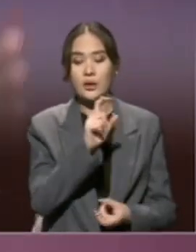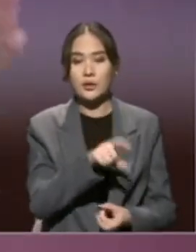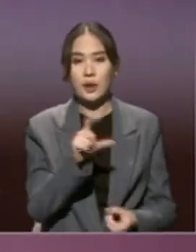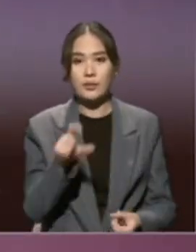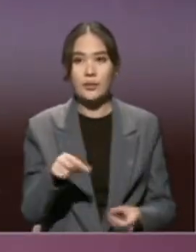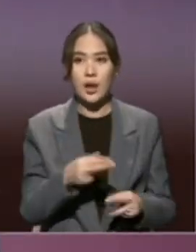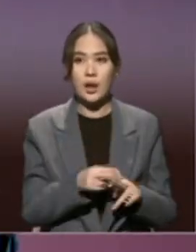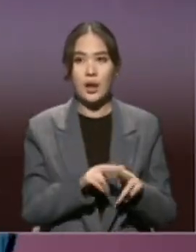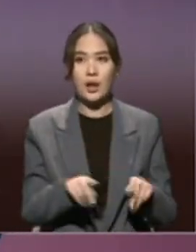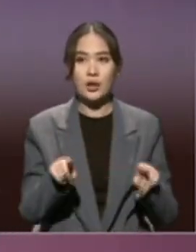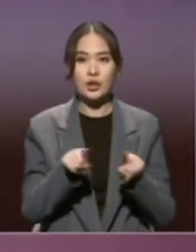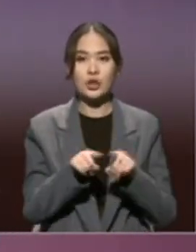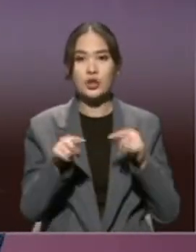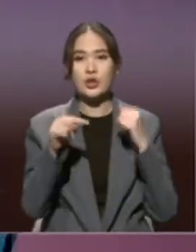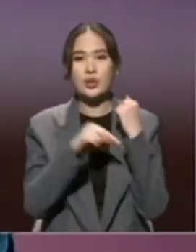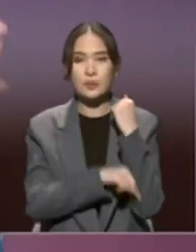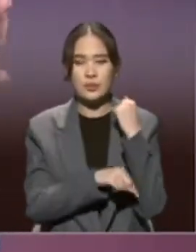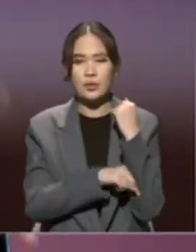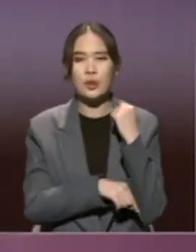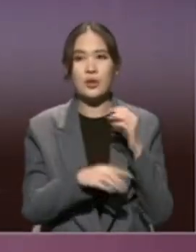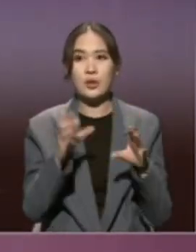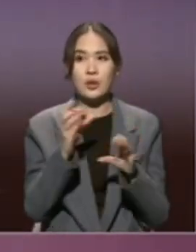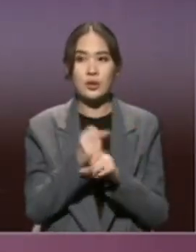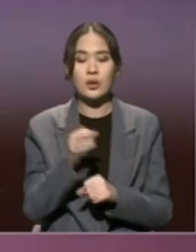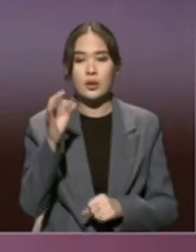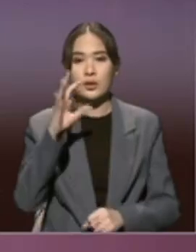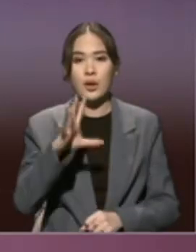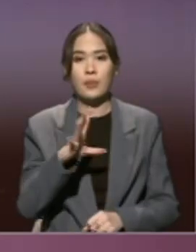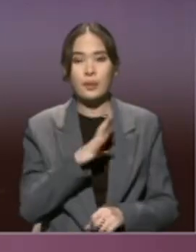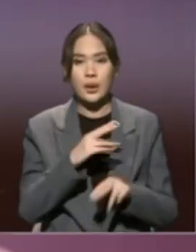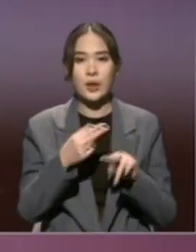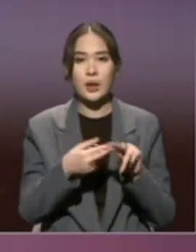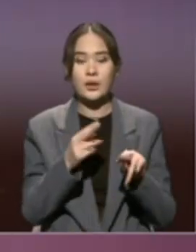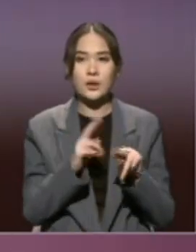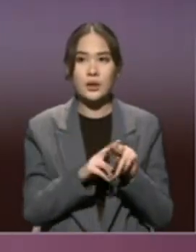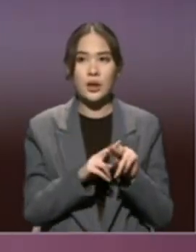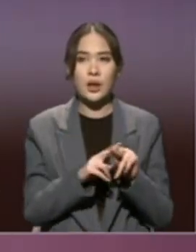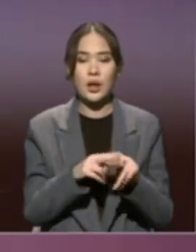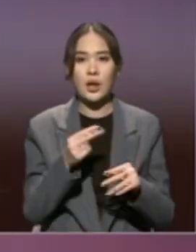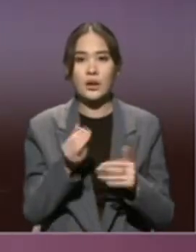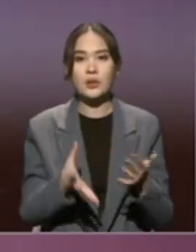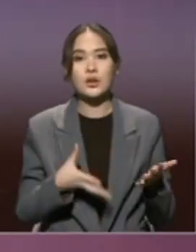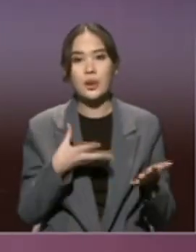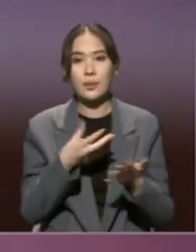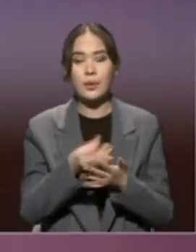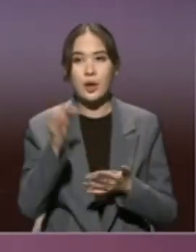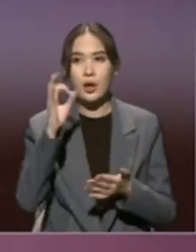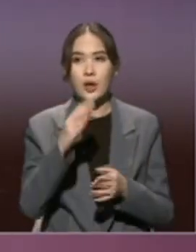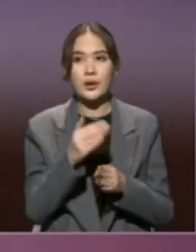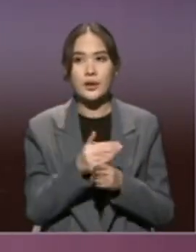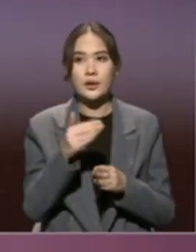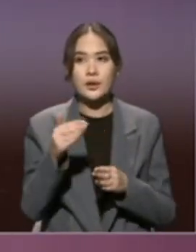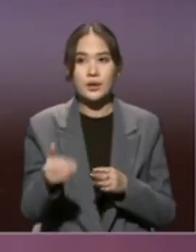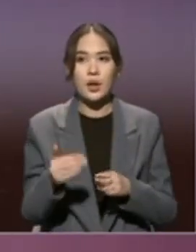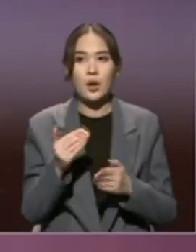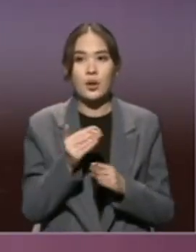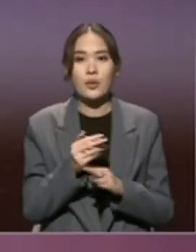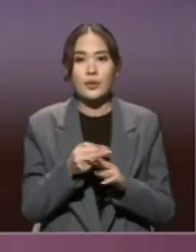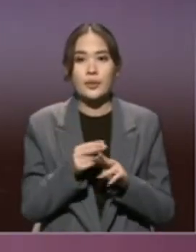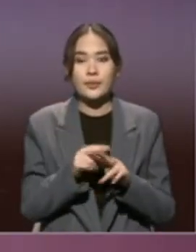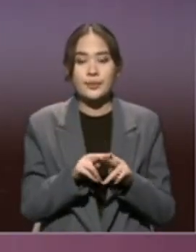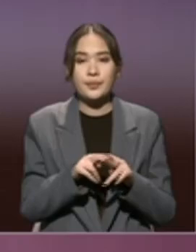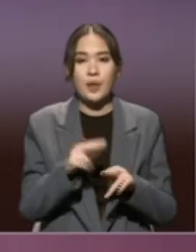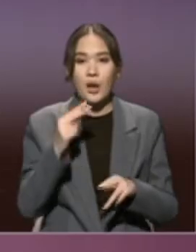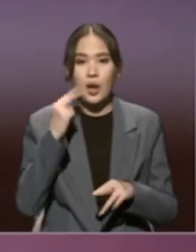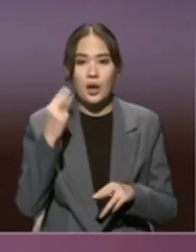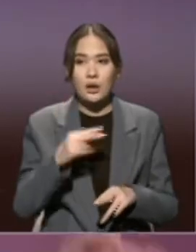жаңағы жемқорлық қысқасы. Иә, соның үйді беру уақыты кешігіп көбіне. Одан кейін